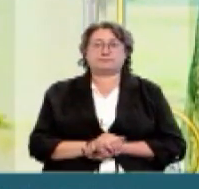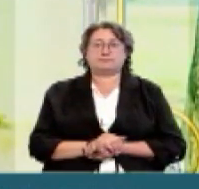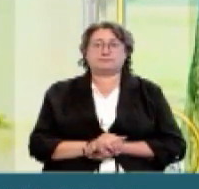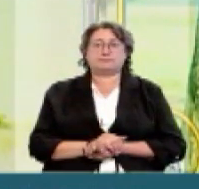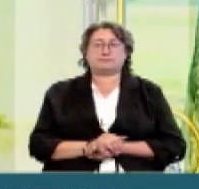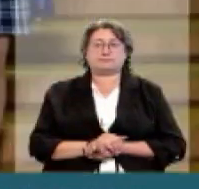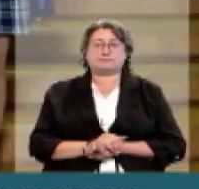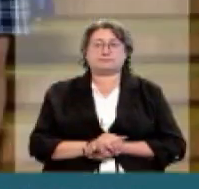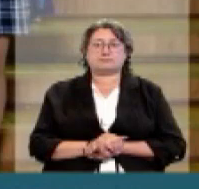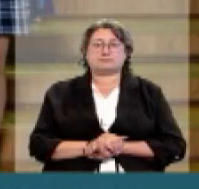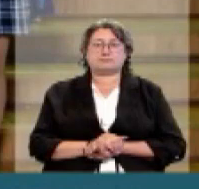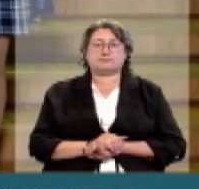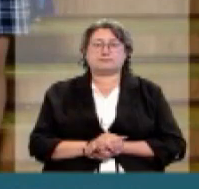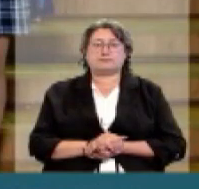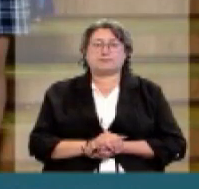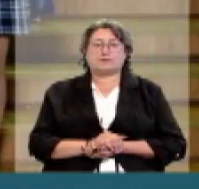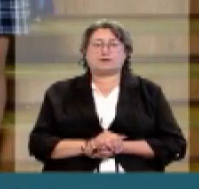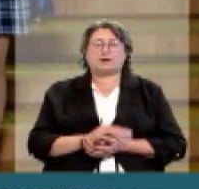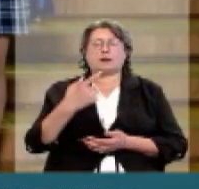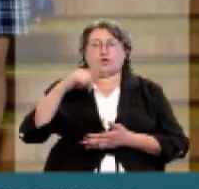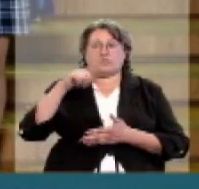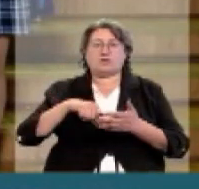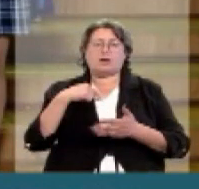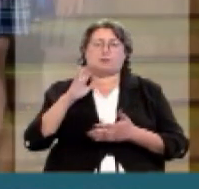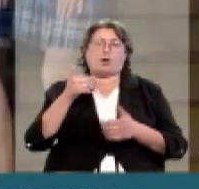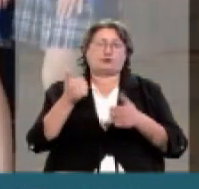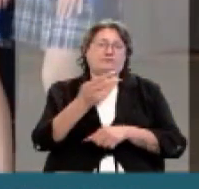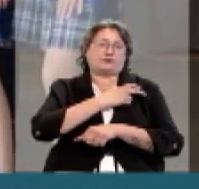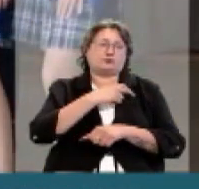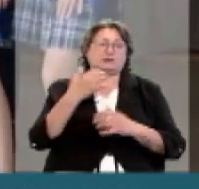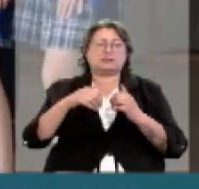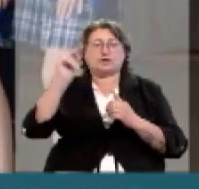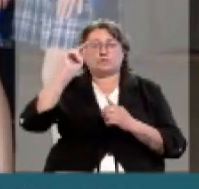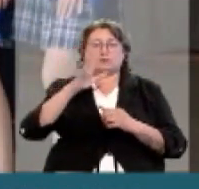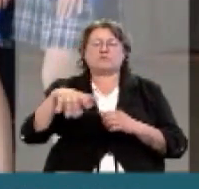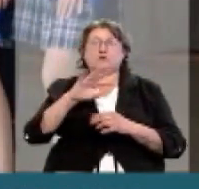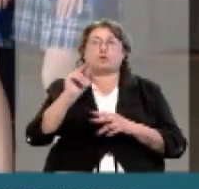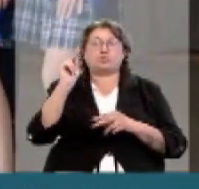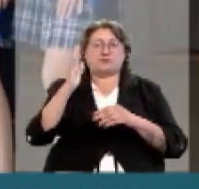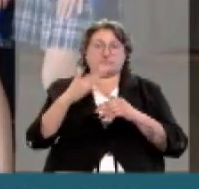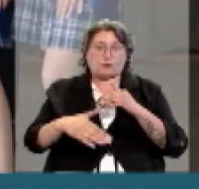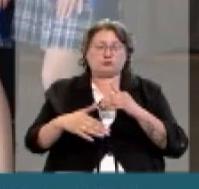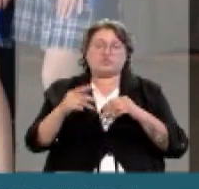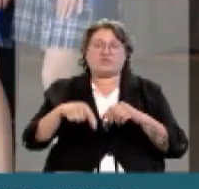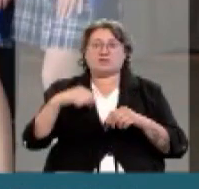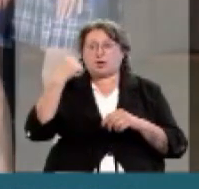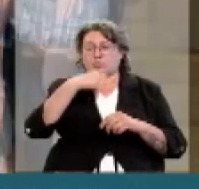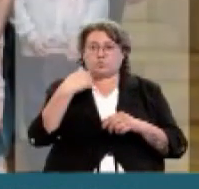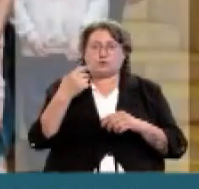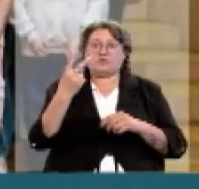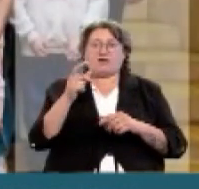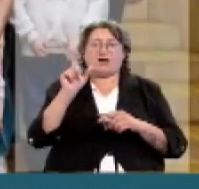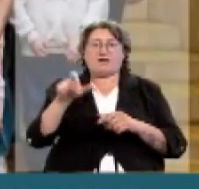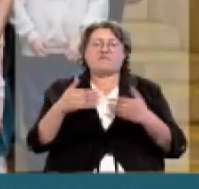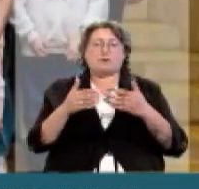атанатыныма сенімдімін. Білім ордасын биыл тәмамдаған оқушылардың ішінде 2 түлек алтын белгі, 4-еуі үздік аттестат иегерлері атанды.